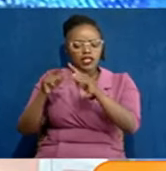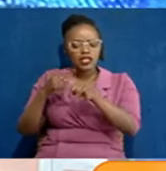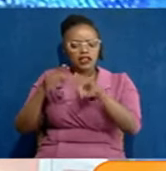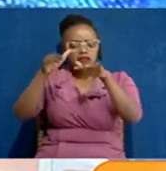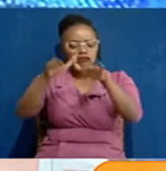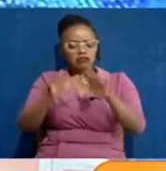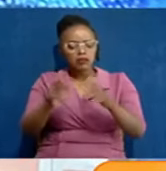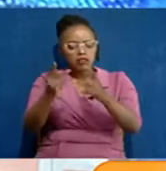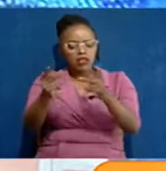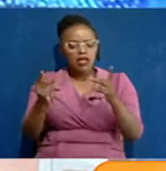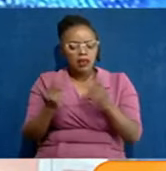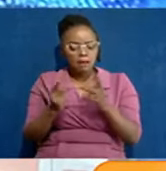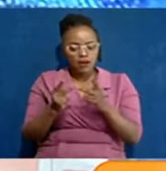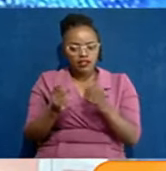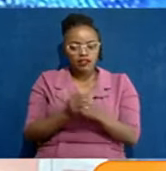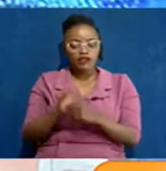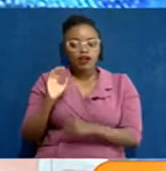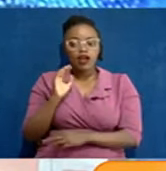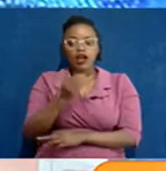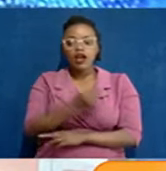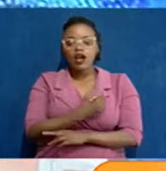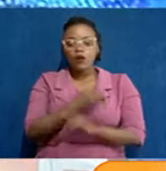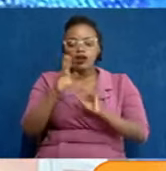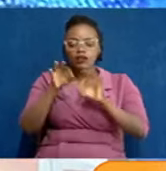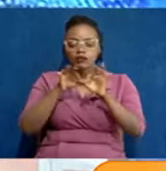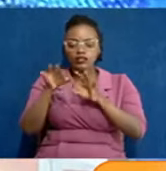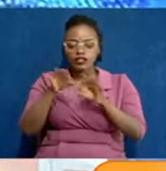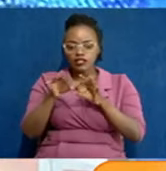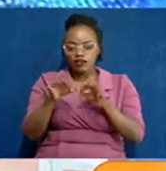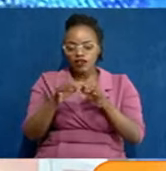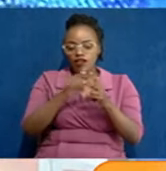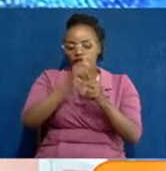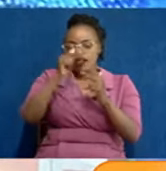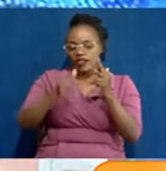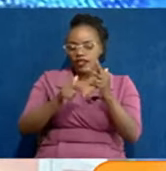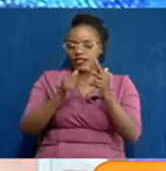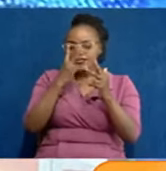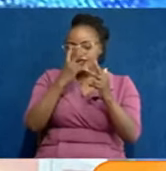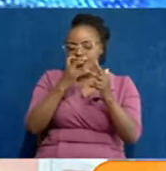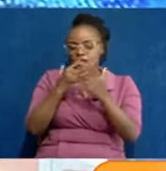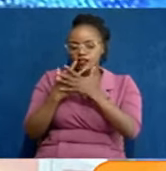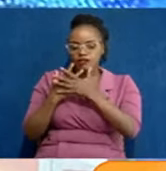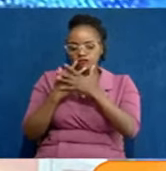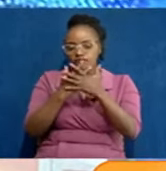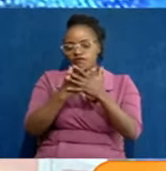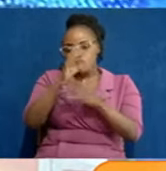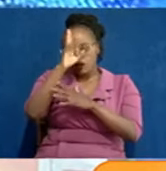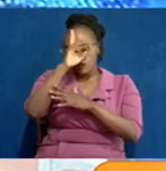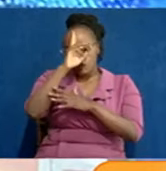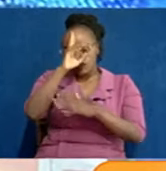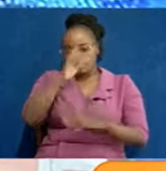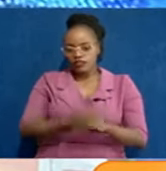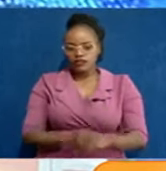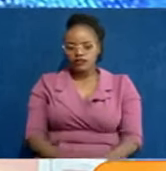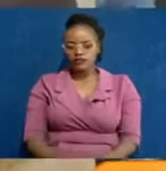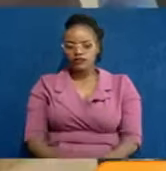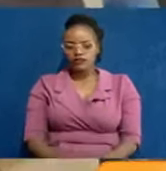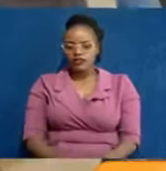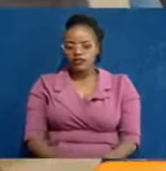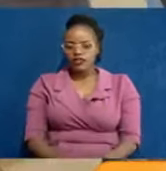eneo la washukiwa. Collins Shitiabai anaarifu zaidi, huku washukiwa watatu wakizuiliwa na polisi.